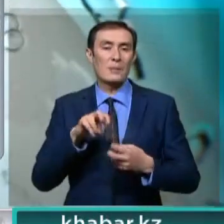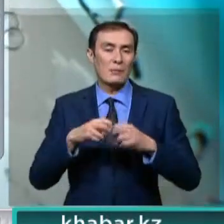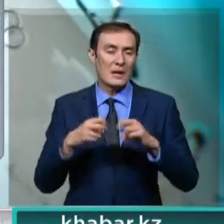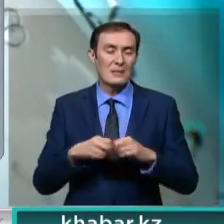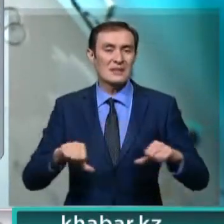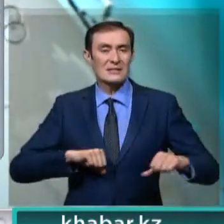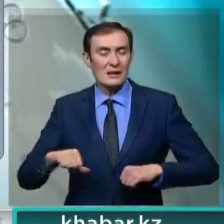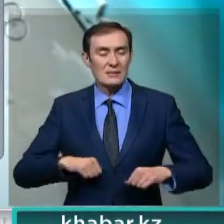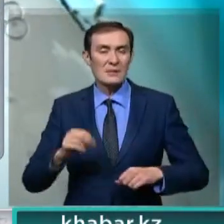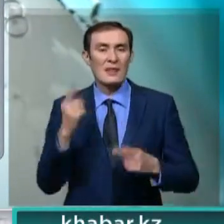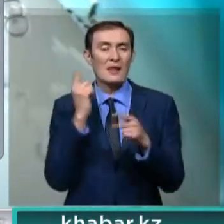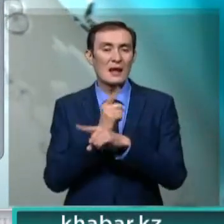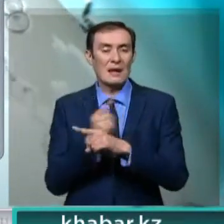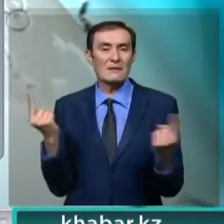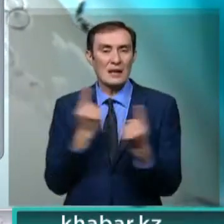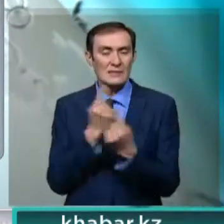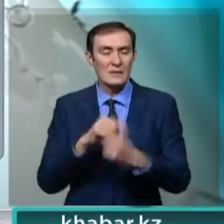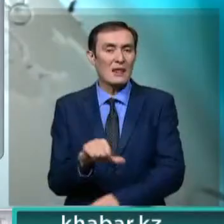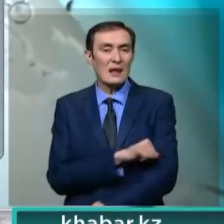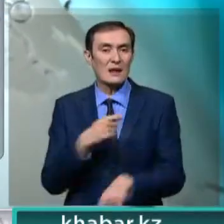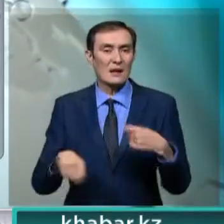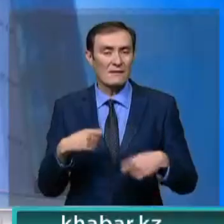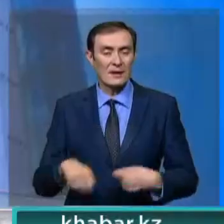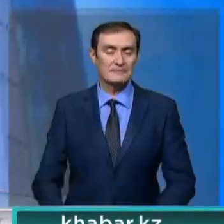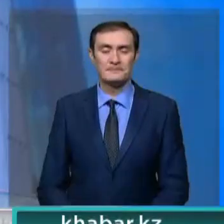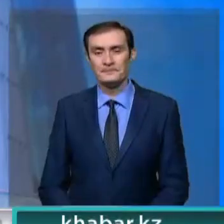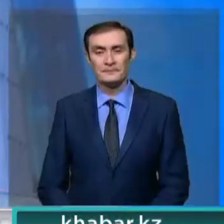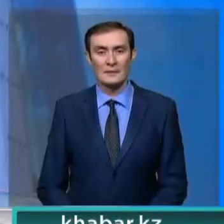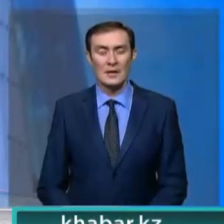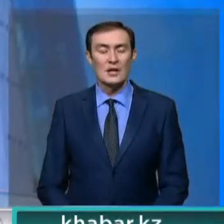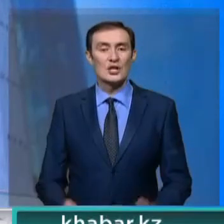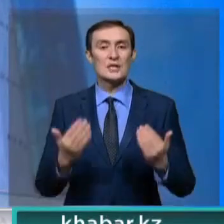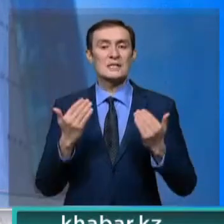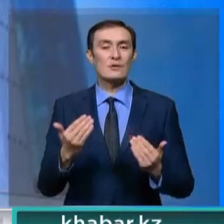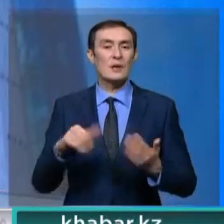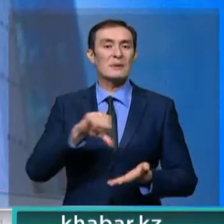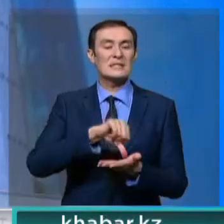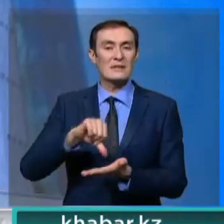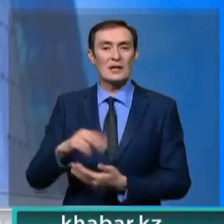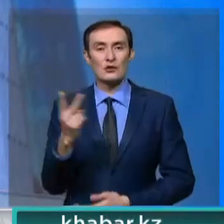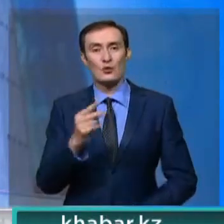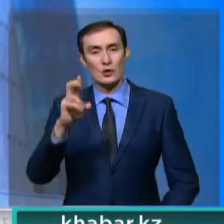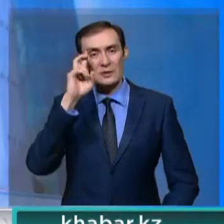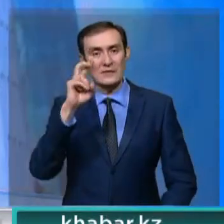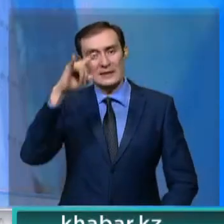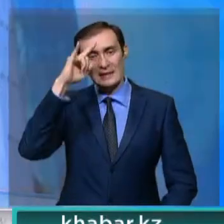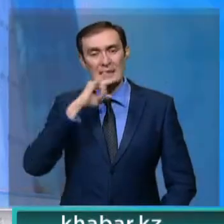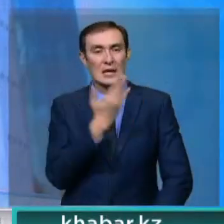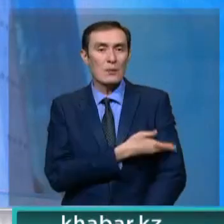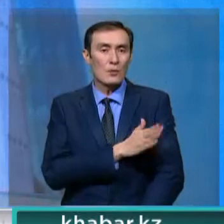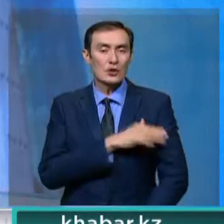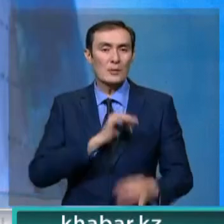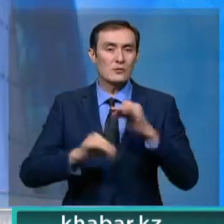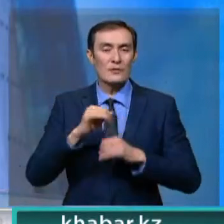экстремизмом, нелегальной миграции и наркотрафиком. И сегодня же представители двух стран, Казахстана и Польши,